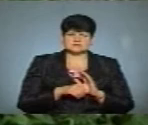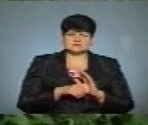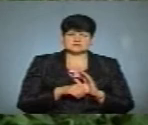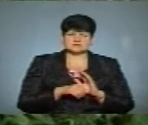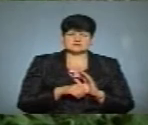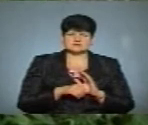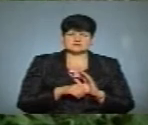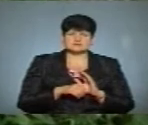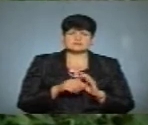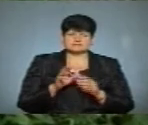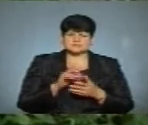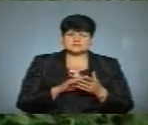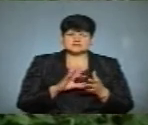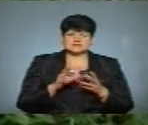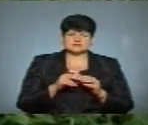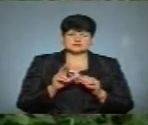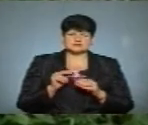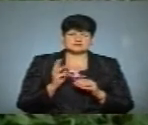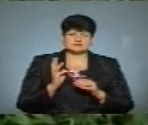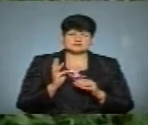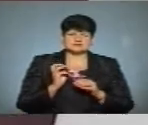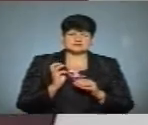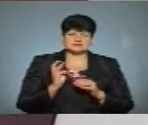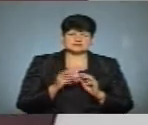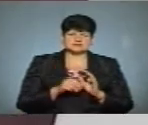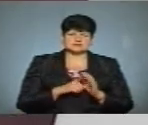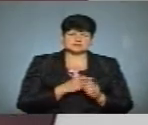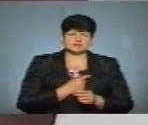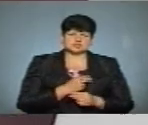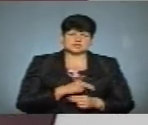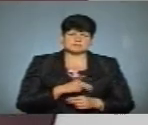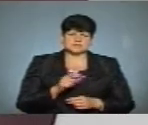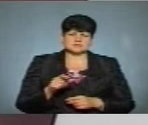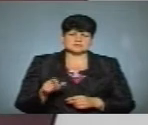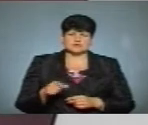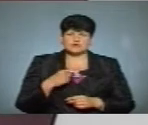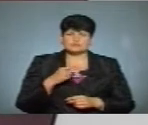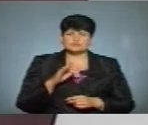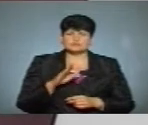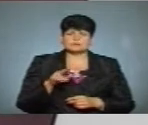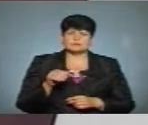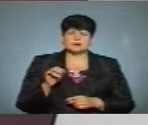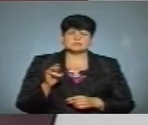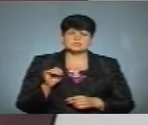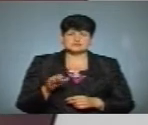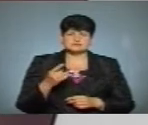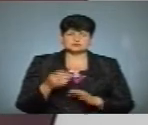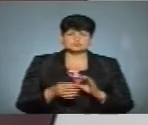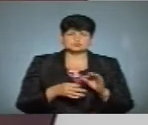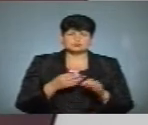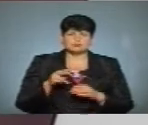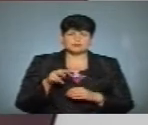336 медичних працівників. За словами Володимира Паничева, за добу